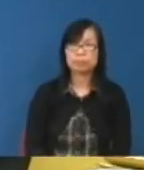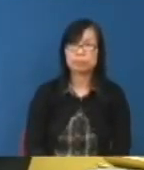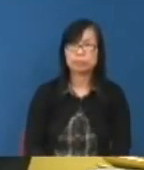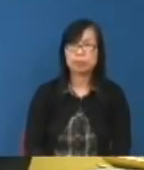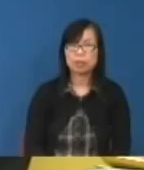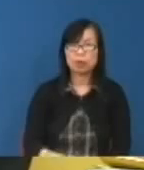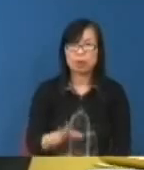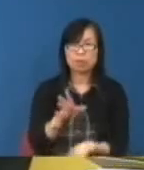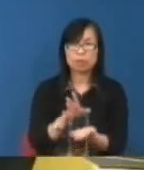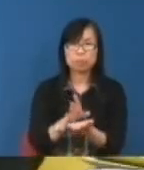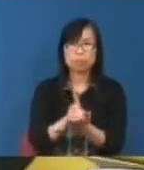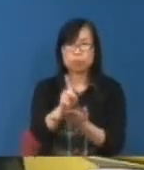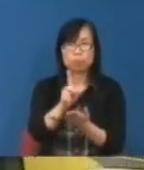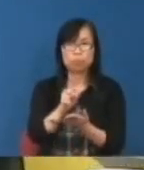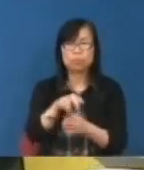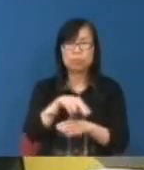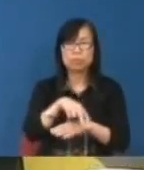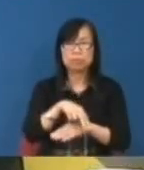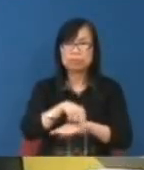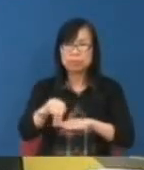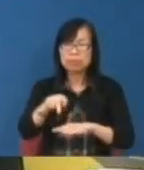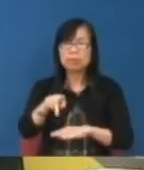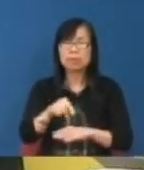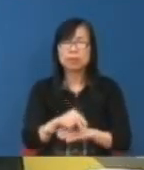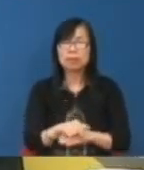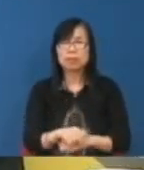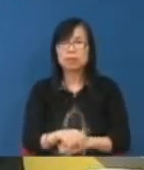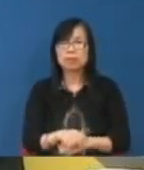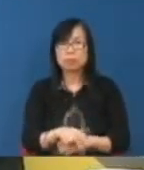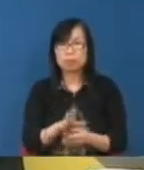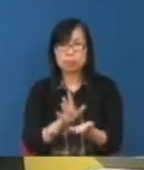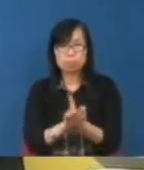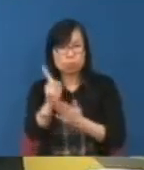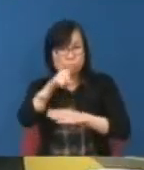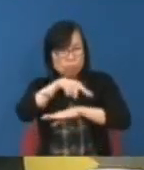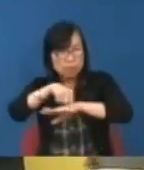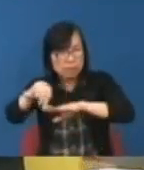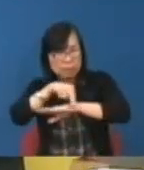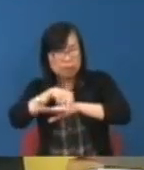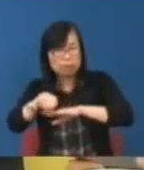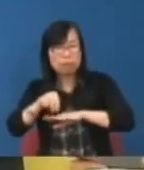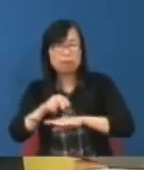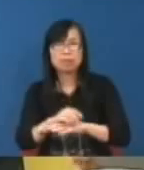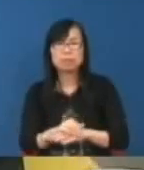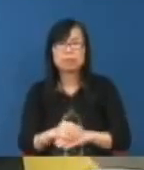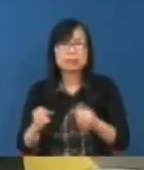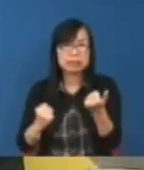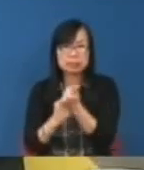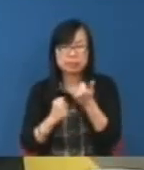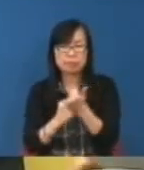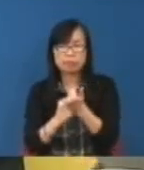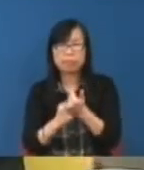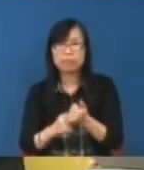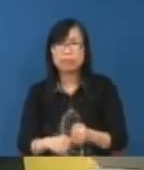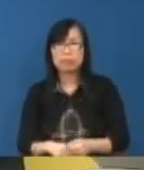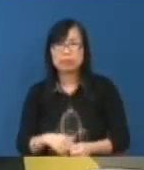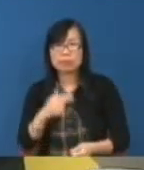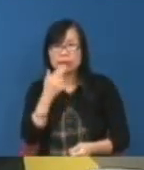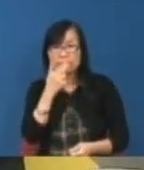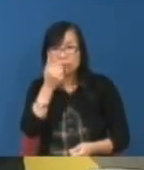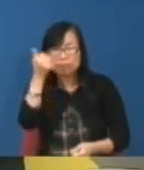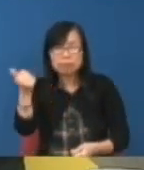專制嘅遠專制嘅政權裏邊，而呢個遠專制政權裏邊嘅支持者就係嗰啲得益嘅